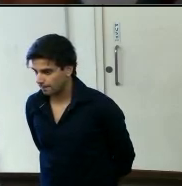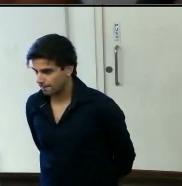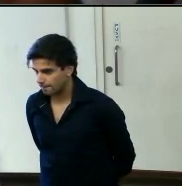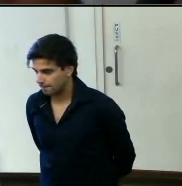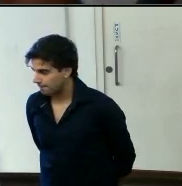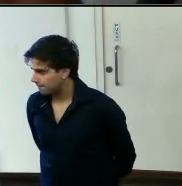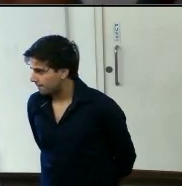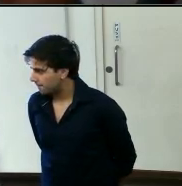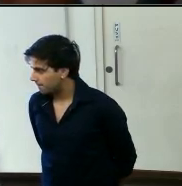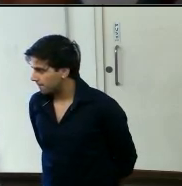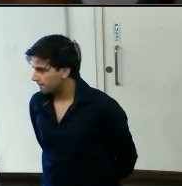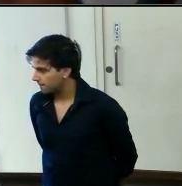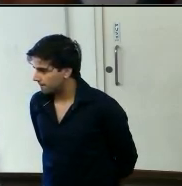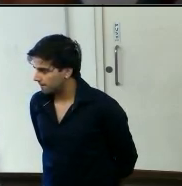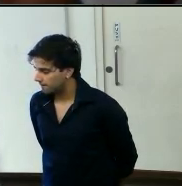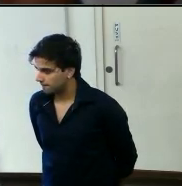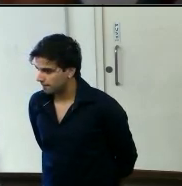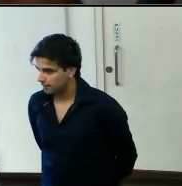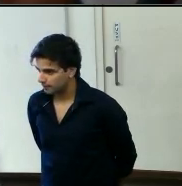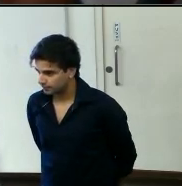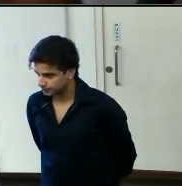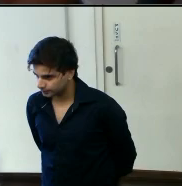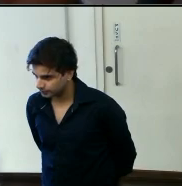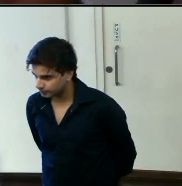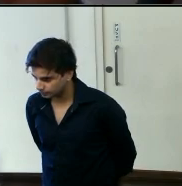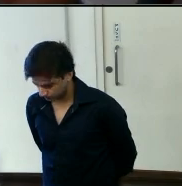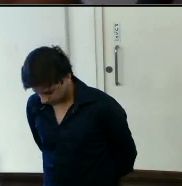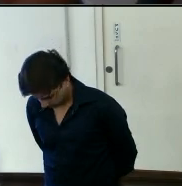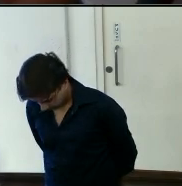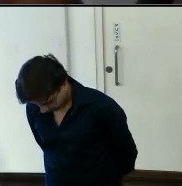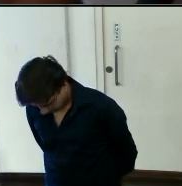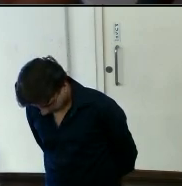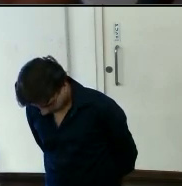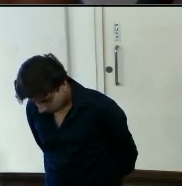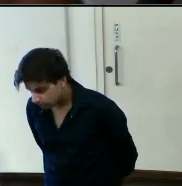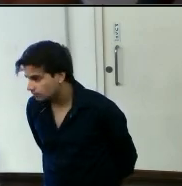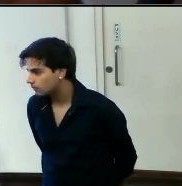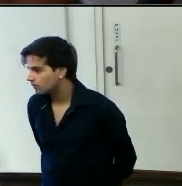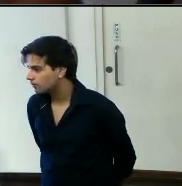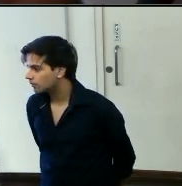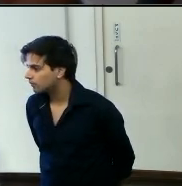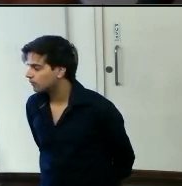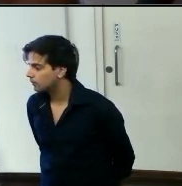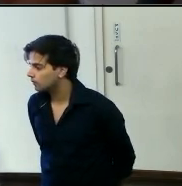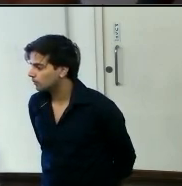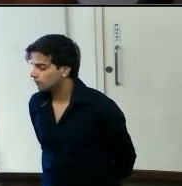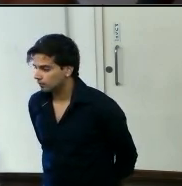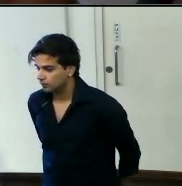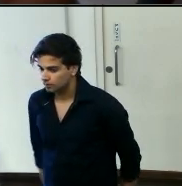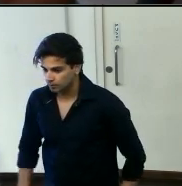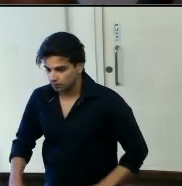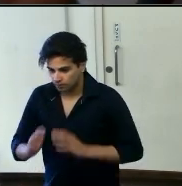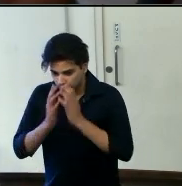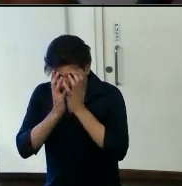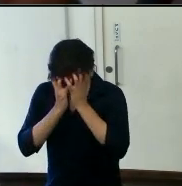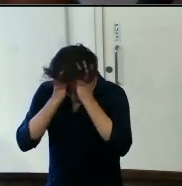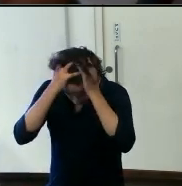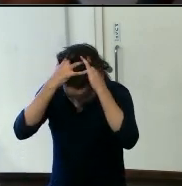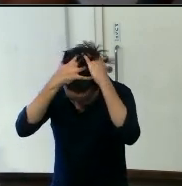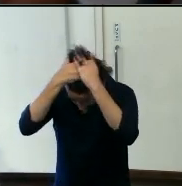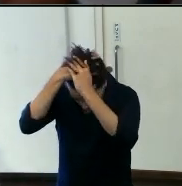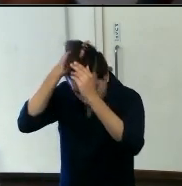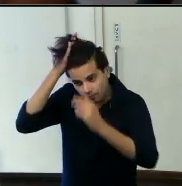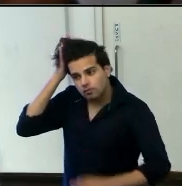ನಾನು ಹೊಸದಾಗೇನು ಮಾಡ್ತಾ ಇಲ್ಲ, ಅದನ್ನು ಇನ್ನೊಂದು ಚೂರೇನೋ ಮುಂದಕ್ಕೆ ಸರಿಸಿದ್ದೀನಿ ಅನ್ನೋ ಥರದಲ್ಲಿ ನಿನ್ನೆ ನಾನು ಮಾತಾಡ್ತಾ ಇದ್ದೆ. ಅಲ್ಲ, ಬಟ್ ಅದಕ್ಕೊಂದಷ್ಟು ಇದಿದೆ,